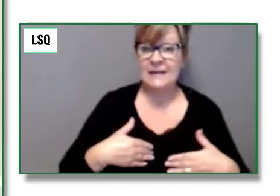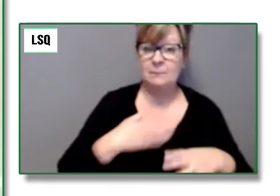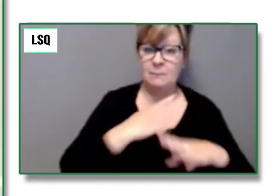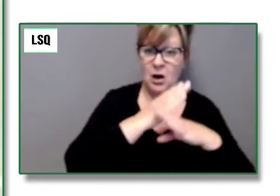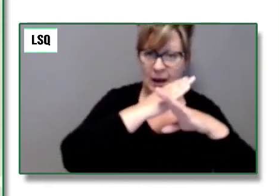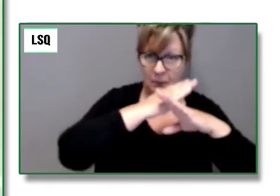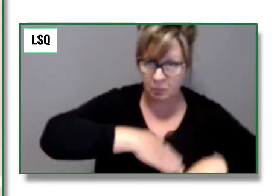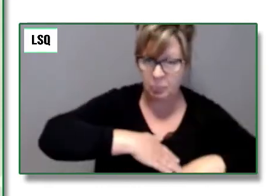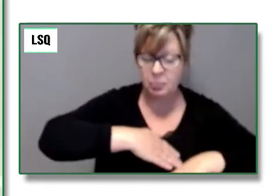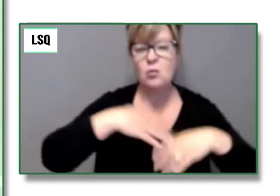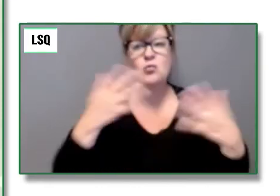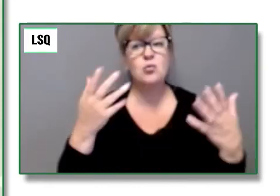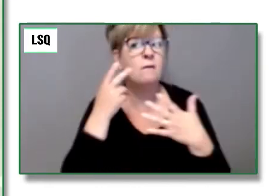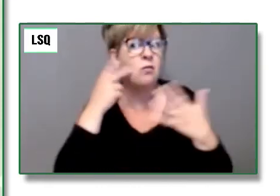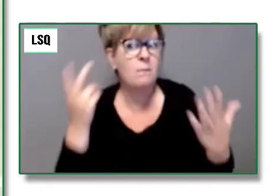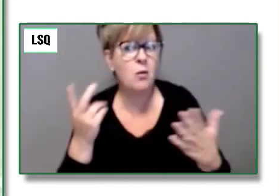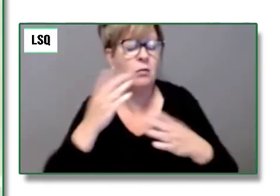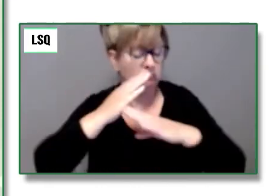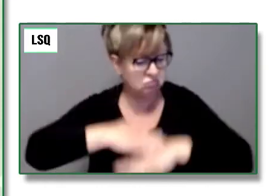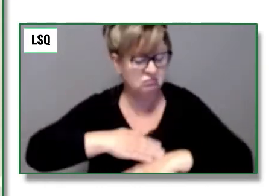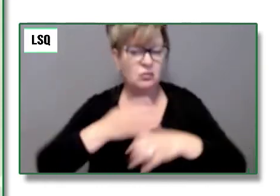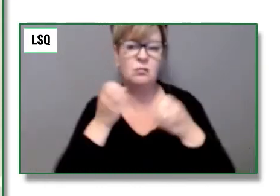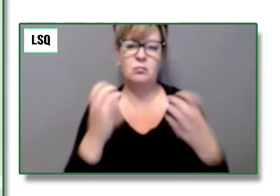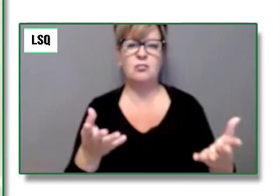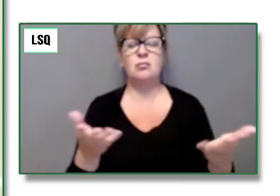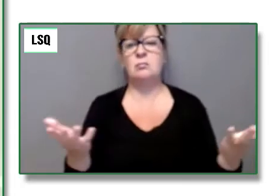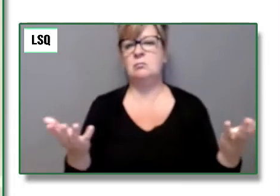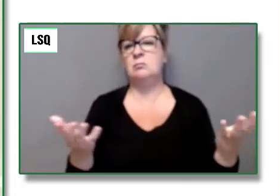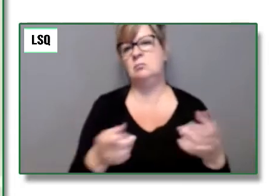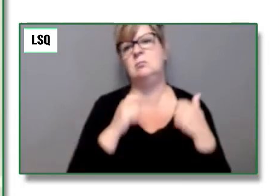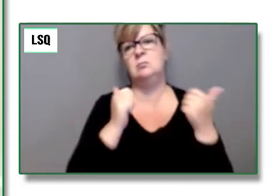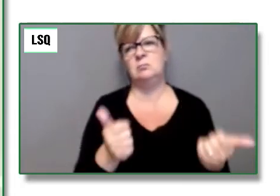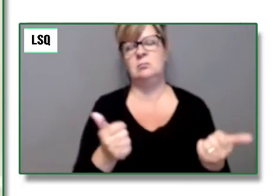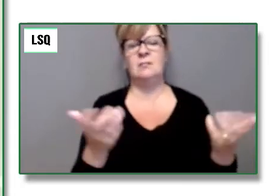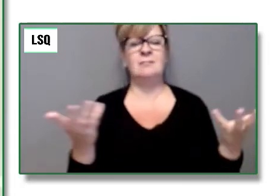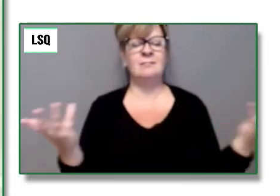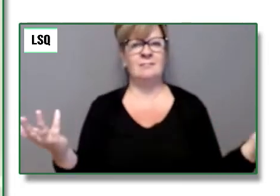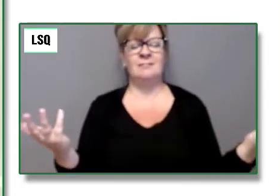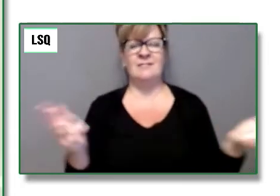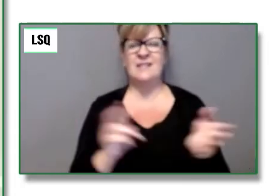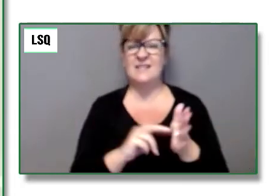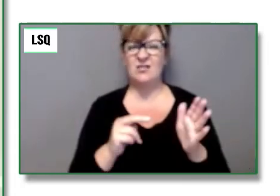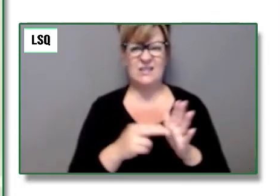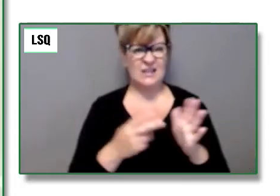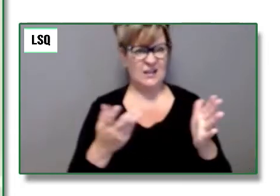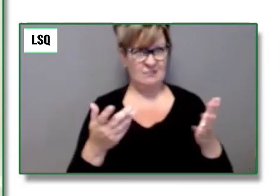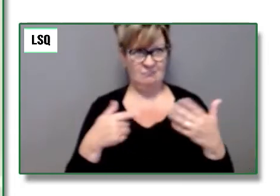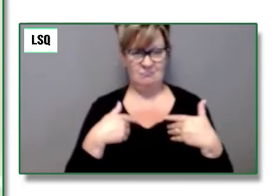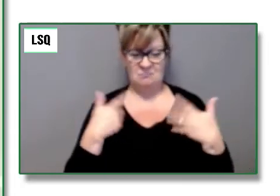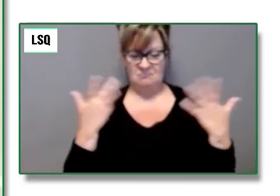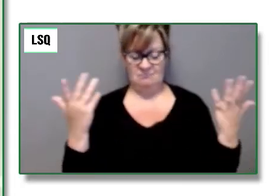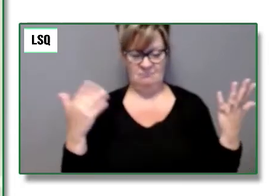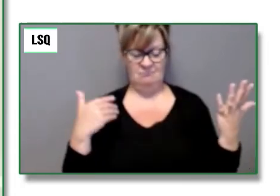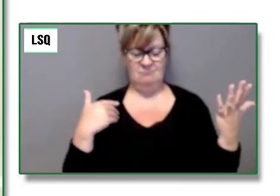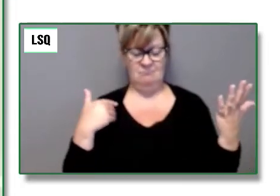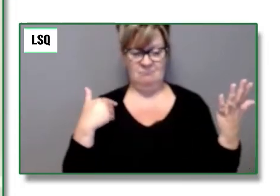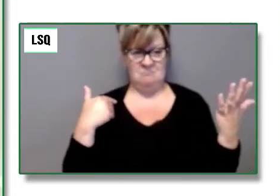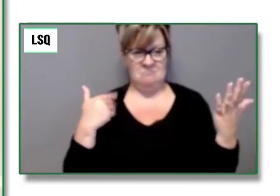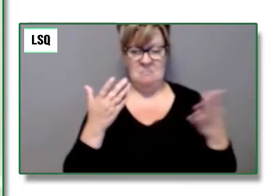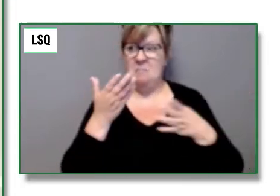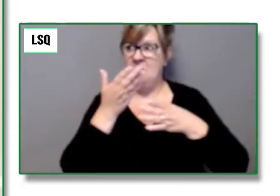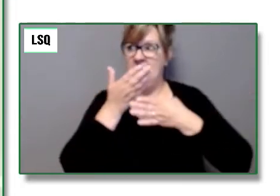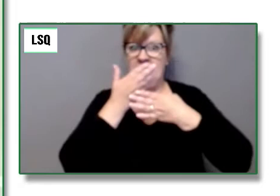arriver donc au meilleur de nous-mêmes, sans ou avec un handicap, dans toute la diversité, avec toutes nos identités, et se